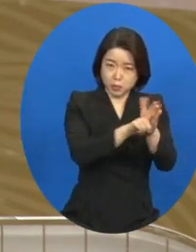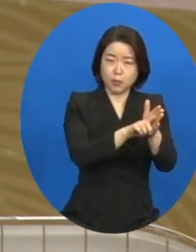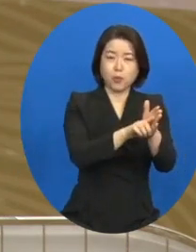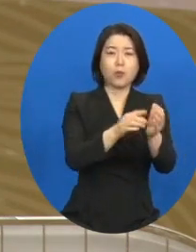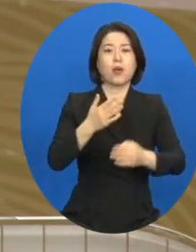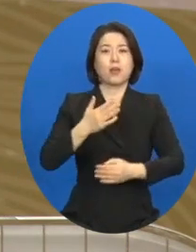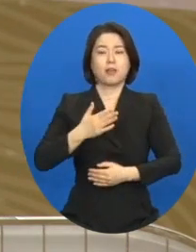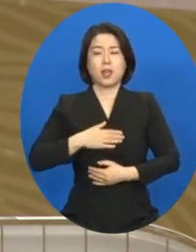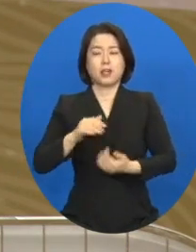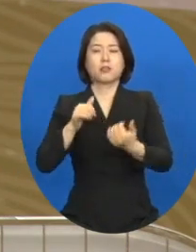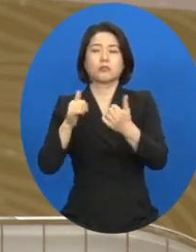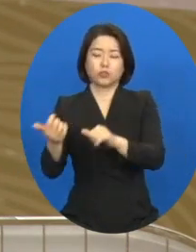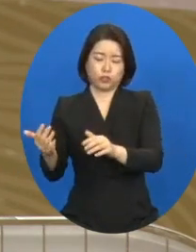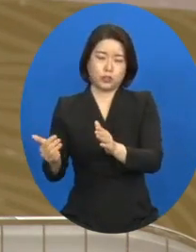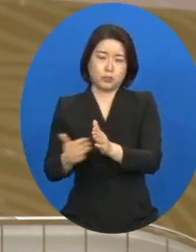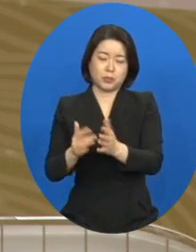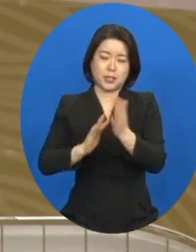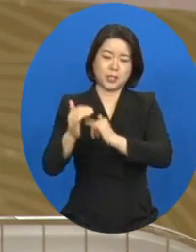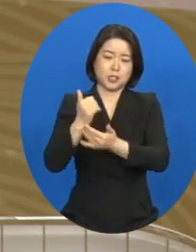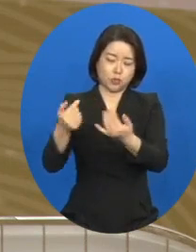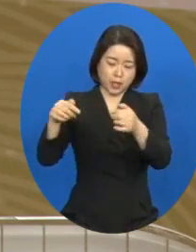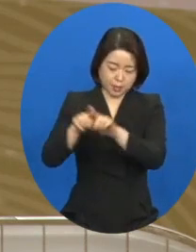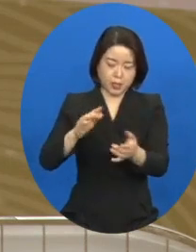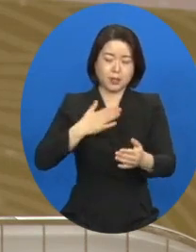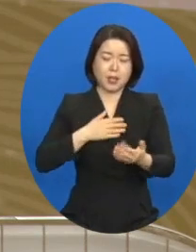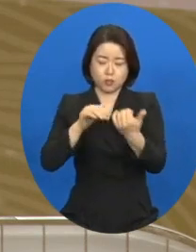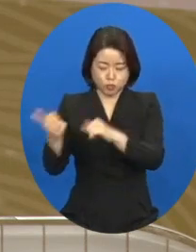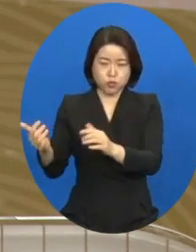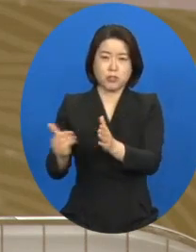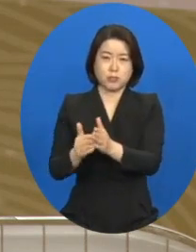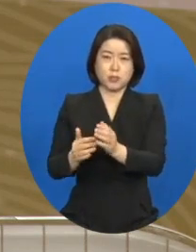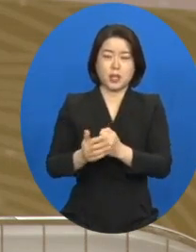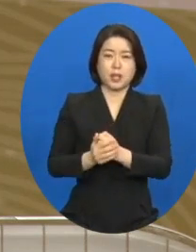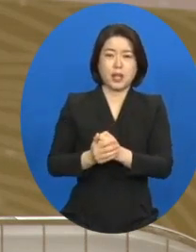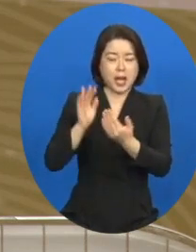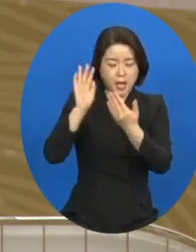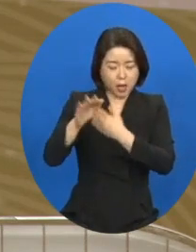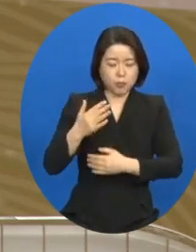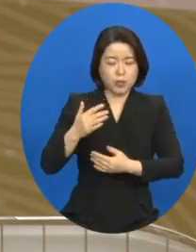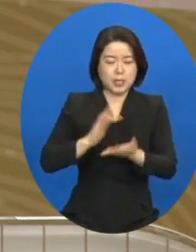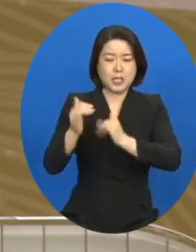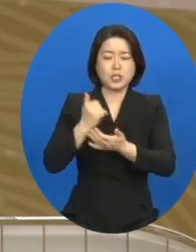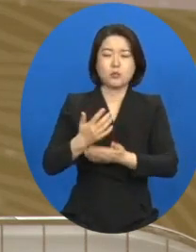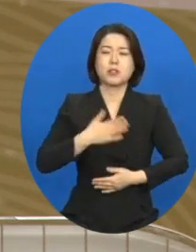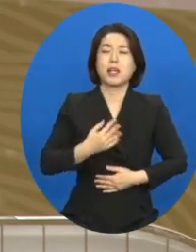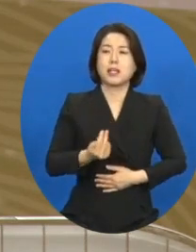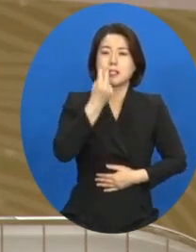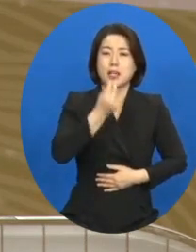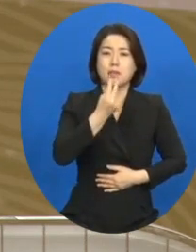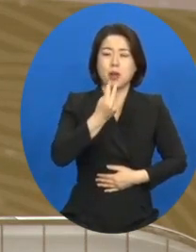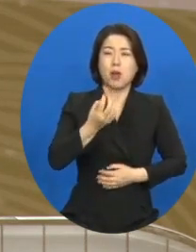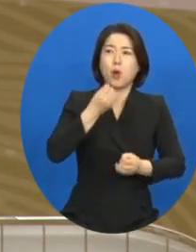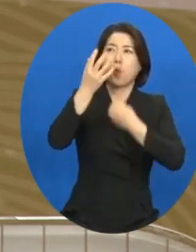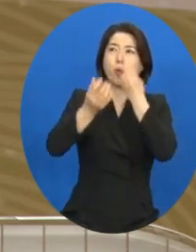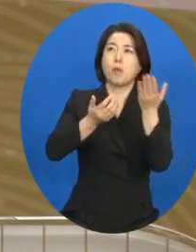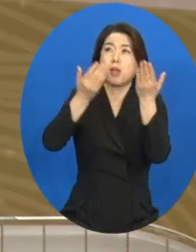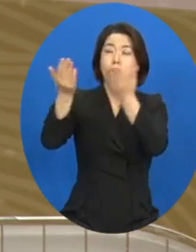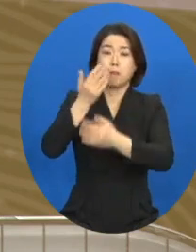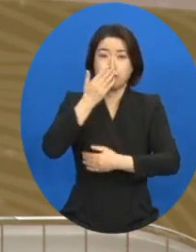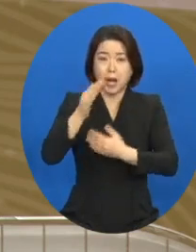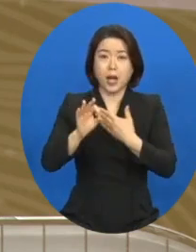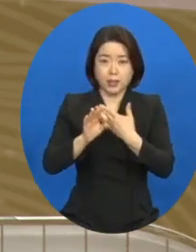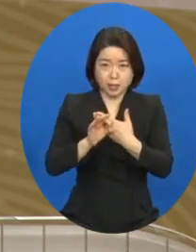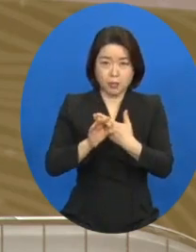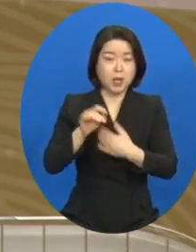나는 죽었습니다. 예수님과 함께. 이제는 예수님이 내 생명이십니다. 이렇게 고백할 수 있으면 이런